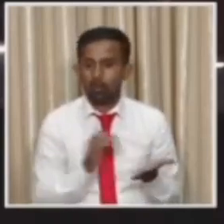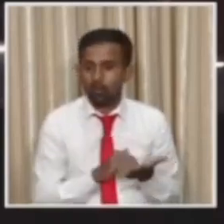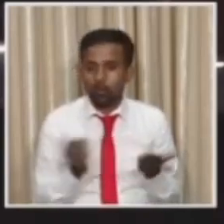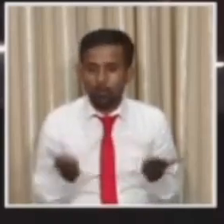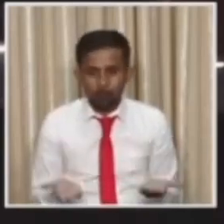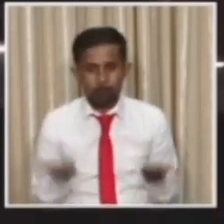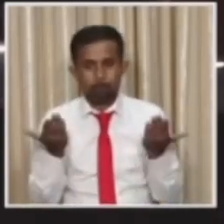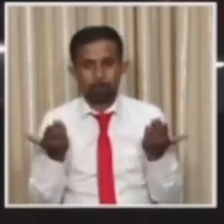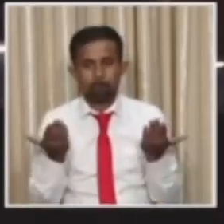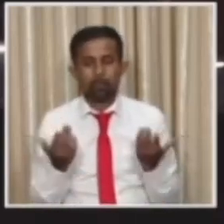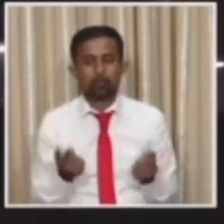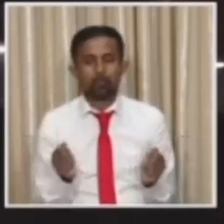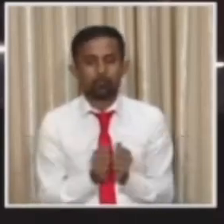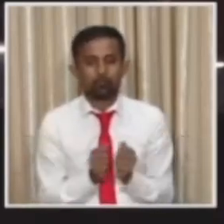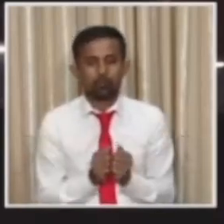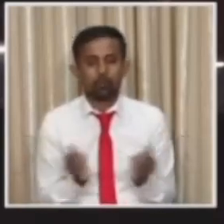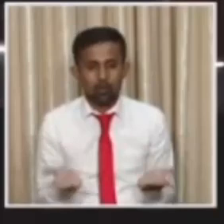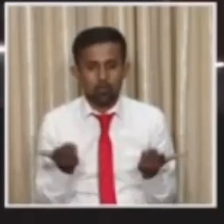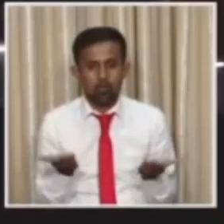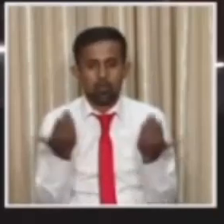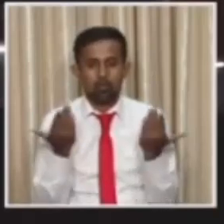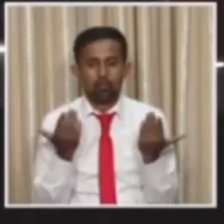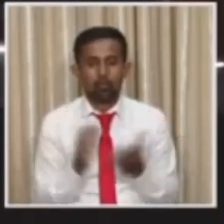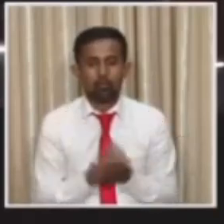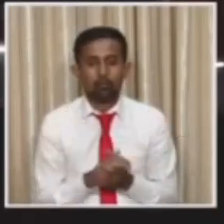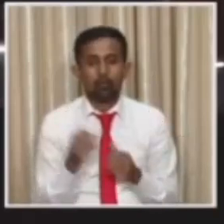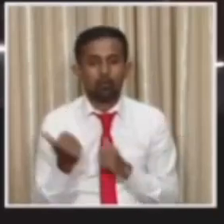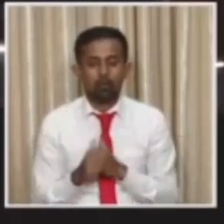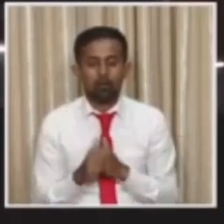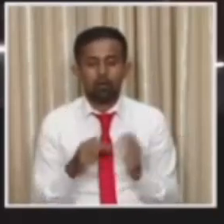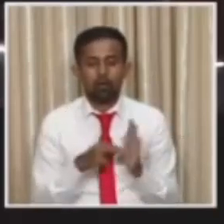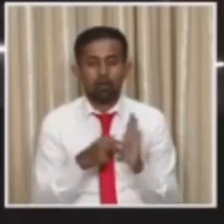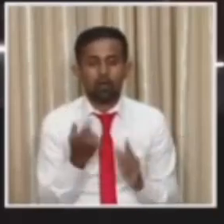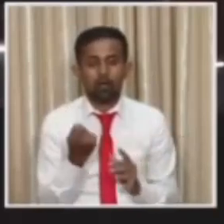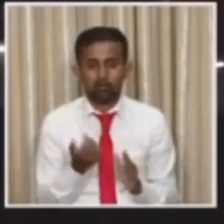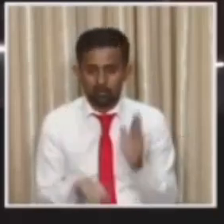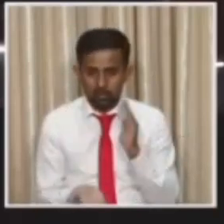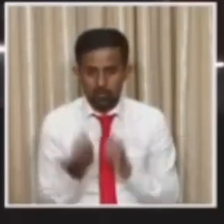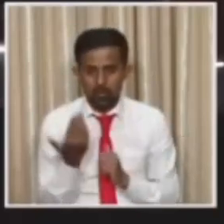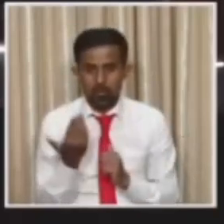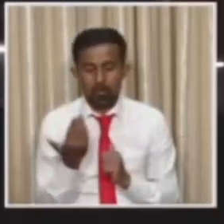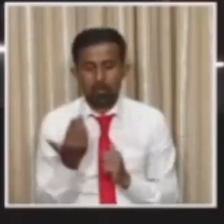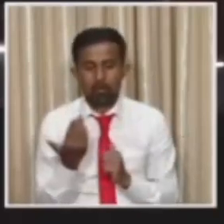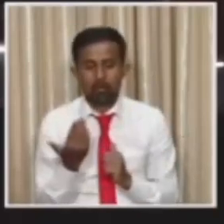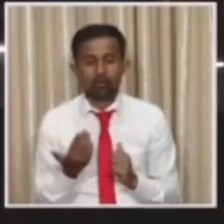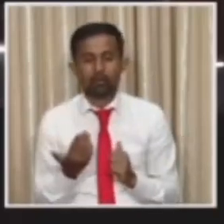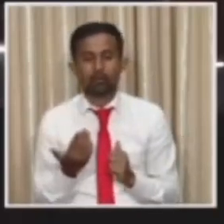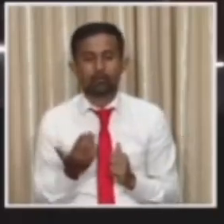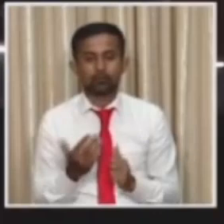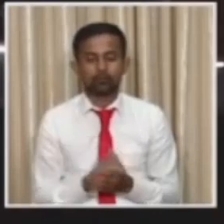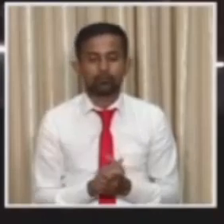උස්සලා ගන්න අවශ්‍ය කටයුත්තක් තමයි දැන් මේ කරගෙන යන්න තියෙන්නේ. ඒක තමයි නිෂ්පාදන ආර්ථිකයකට අපි ආ යුත්තේ. නිෂ්පාදන ආර්ථිකයට යන්න ඕනේ